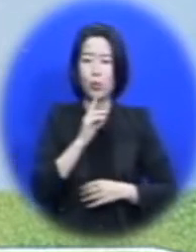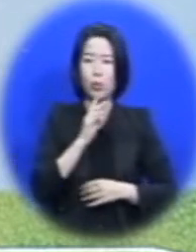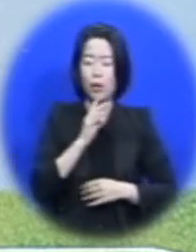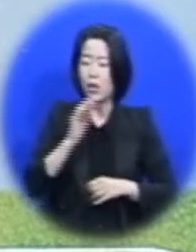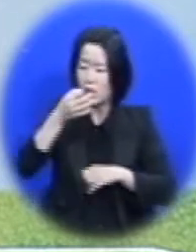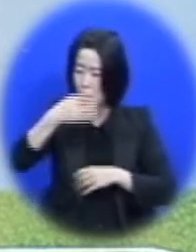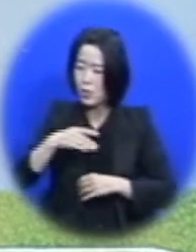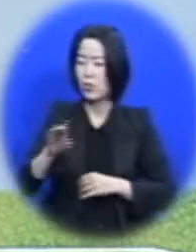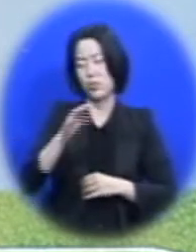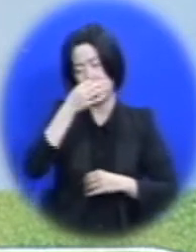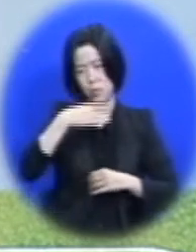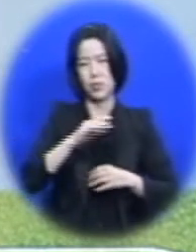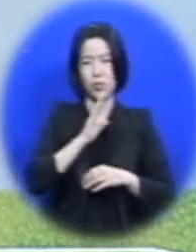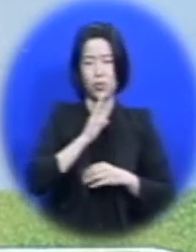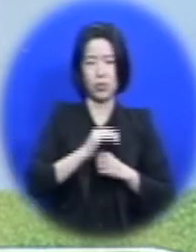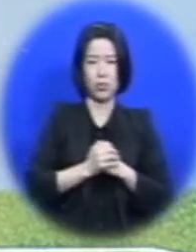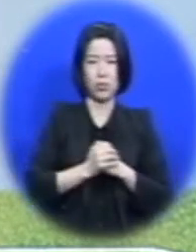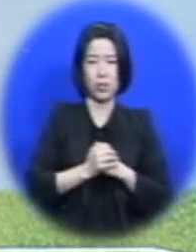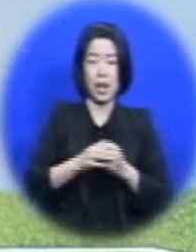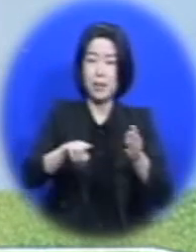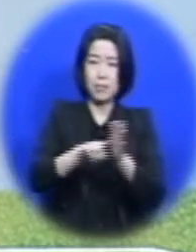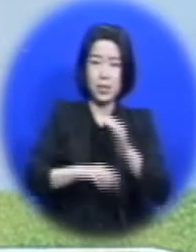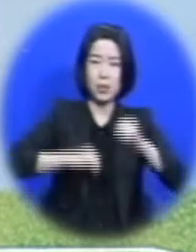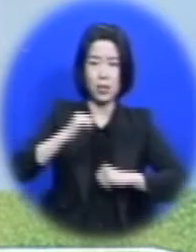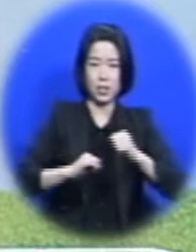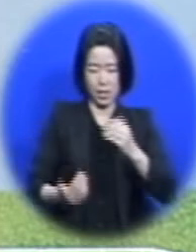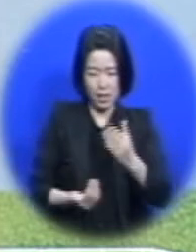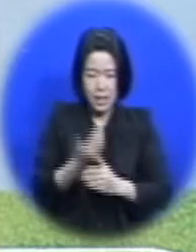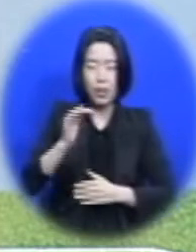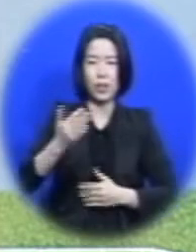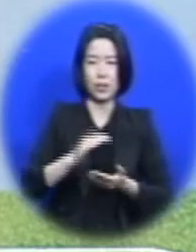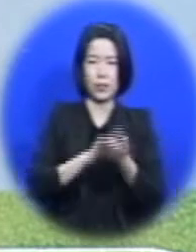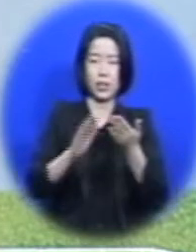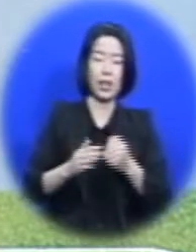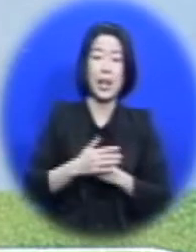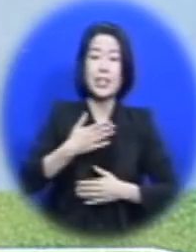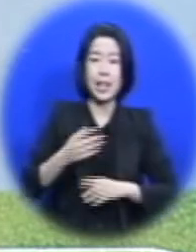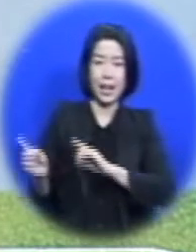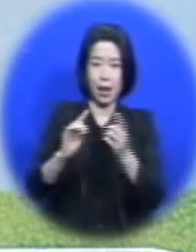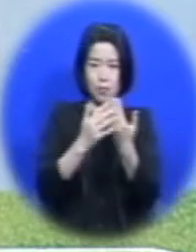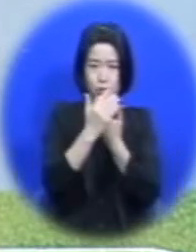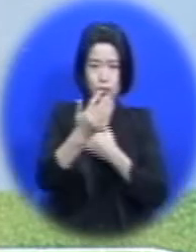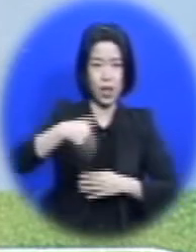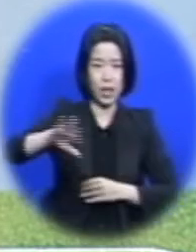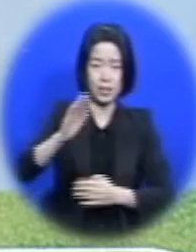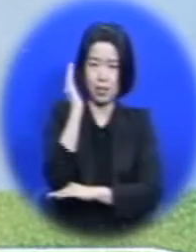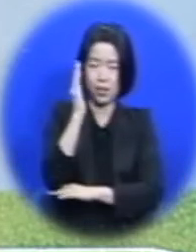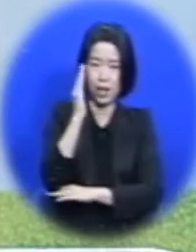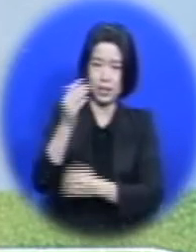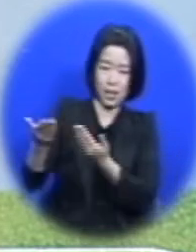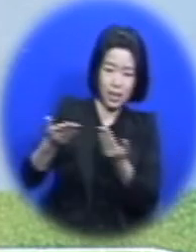말입니다 믿음의 역사가 일어나야 됩니다 제가 붕 에 가서 강사 대접을